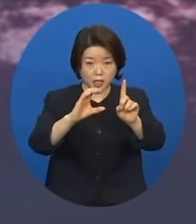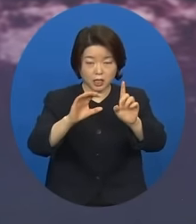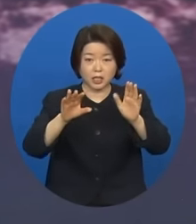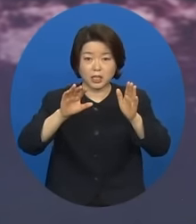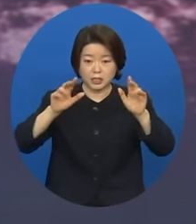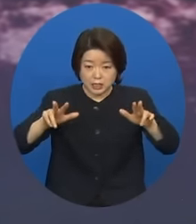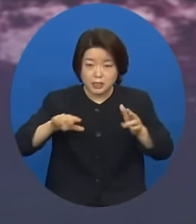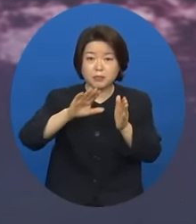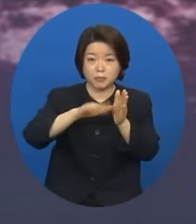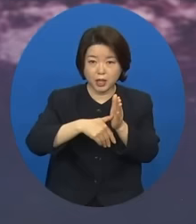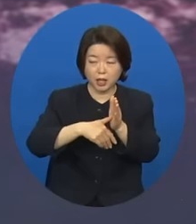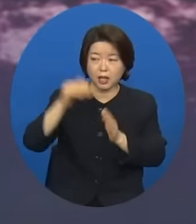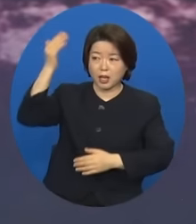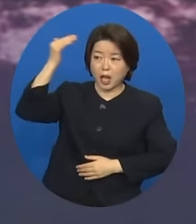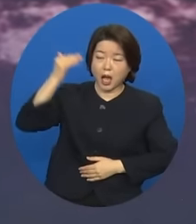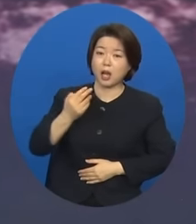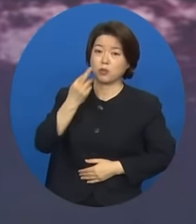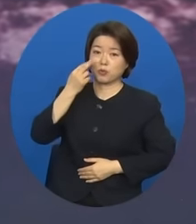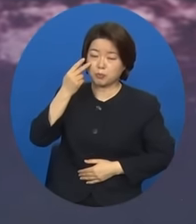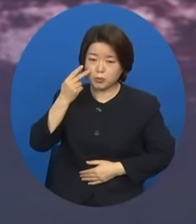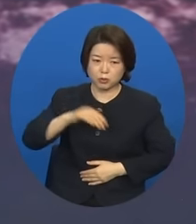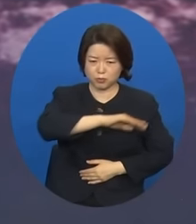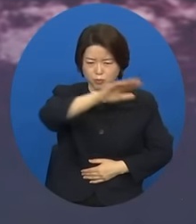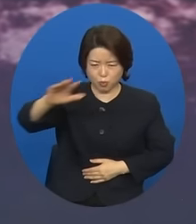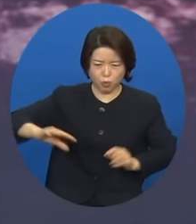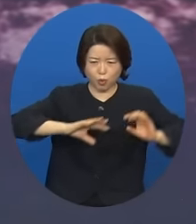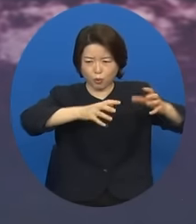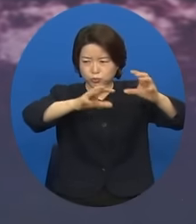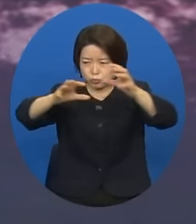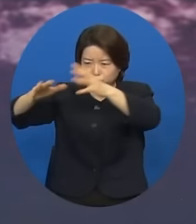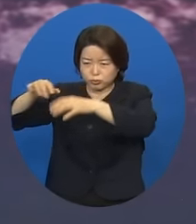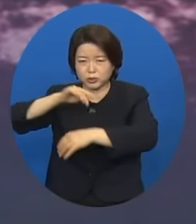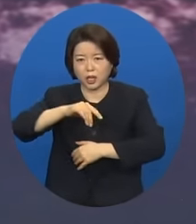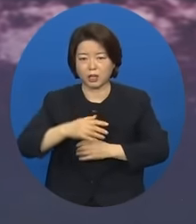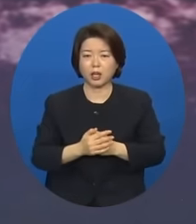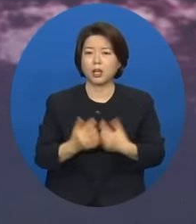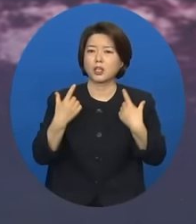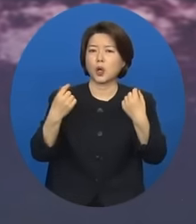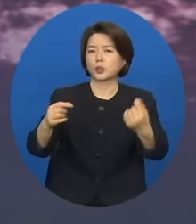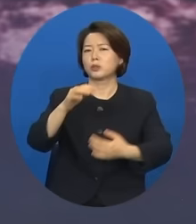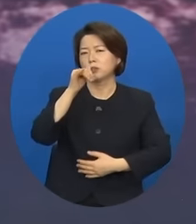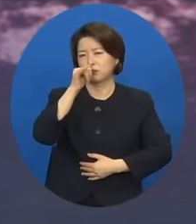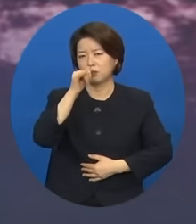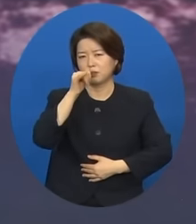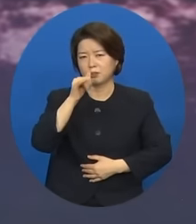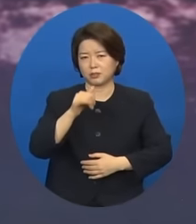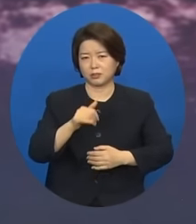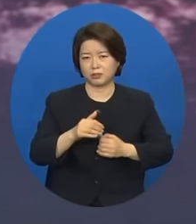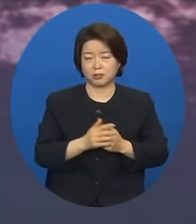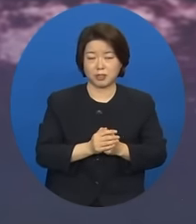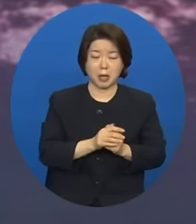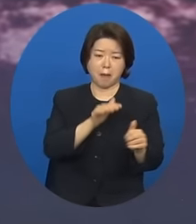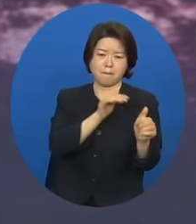한국과 또한 미국과 전 세계 여전히 유효한 블레셋이 뿌린